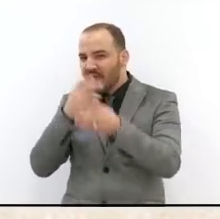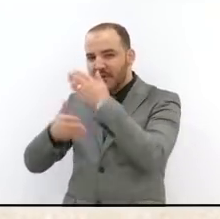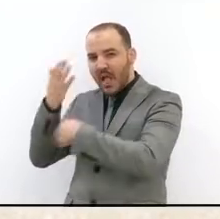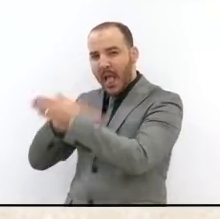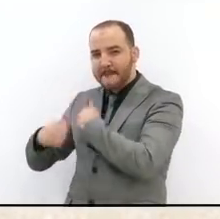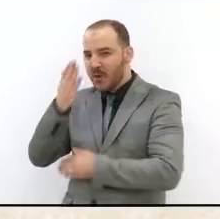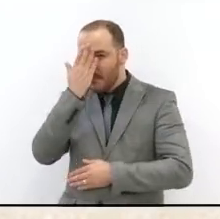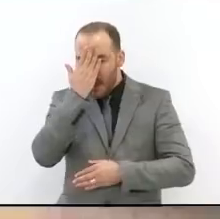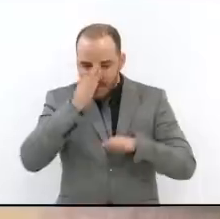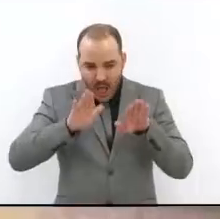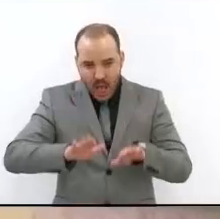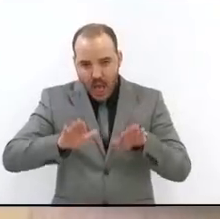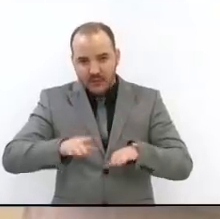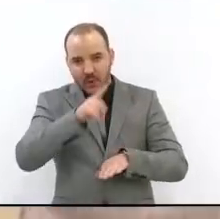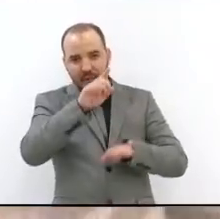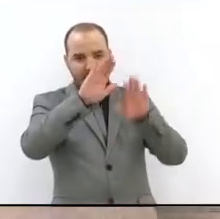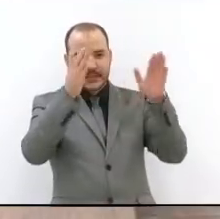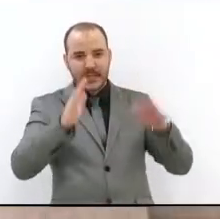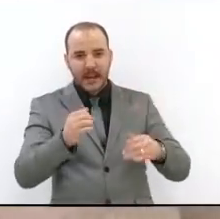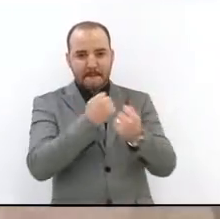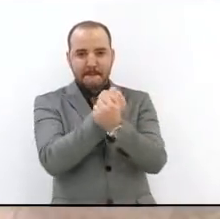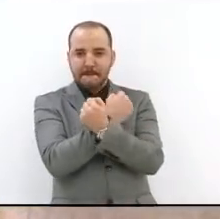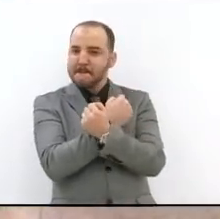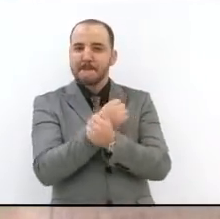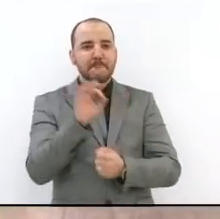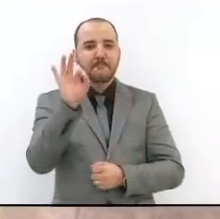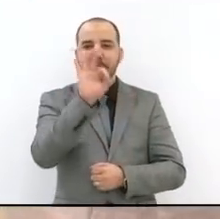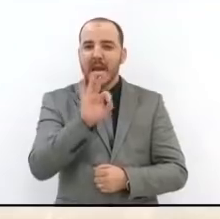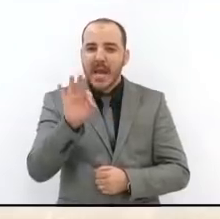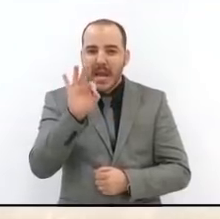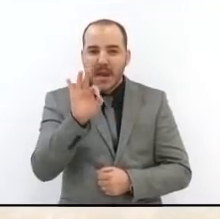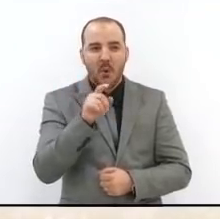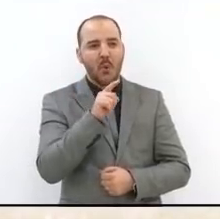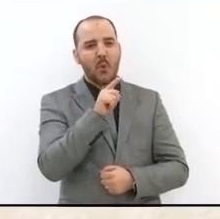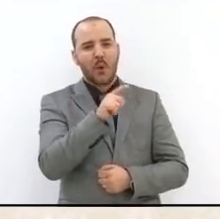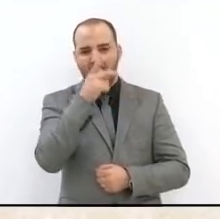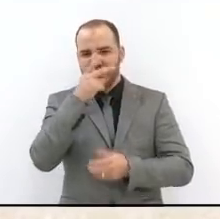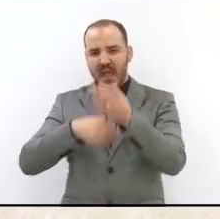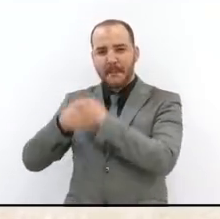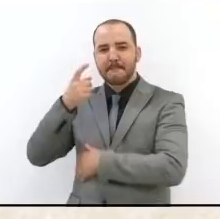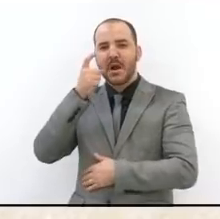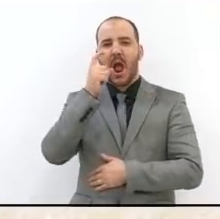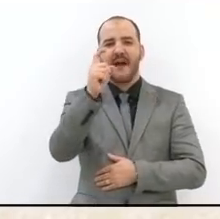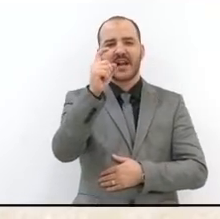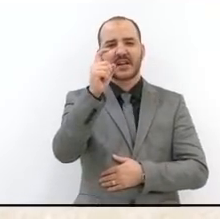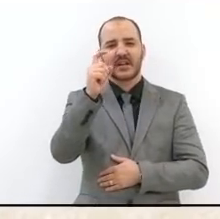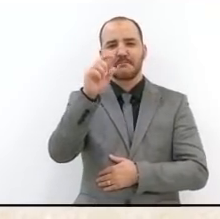الذين كانوا يعبدون الأصنام هم كفار قريش.